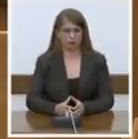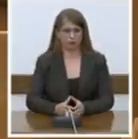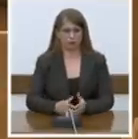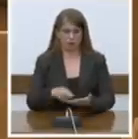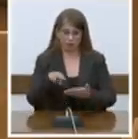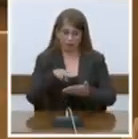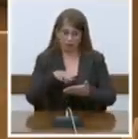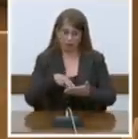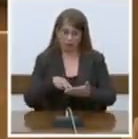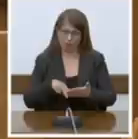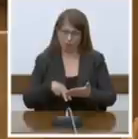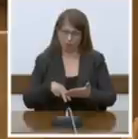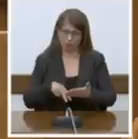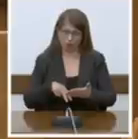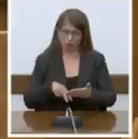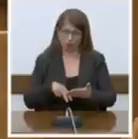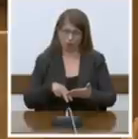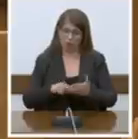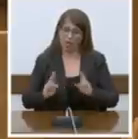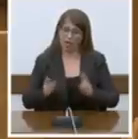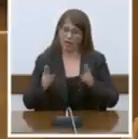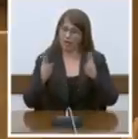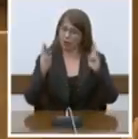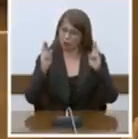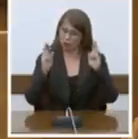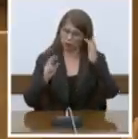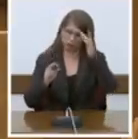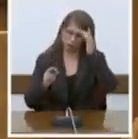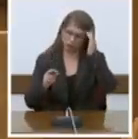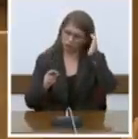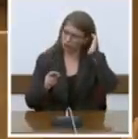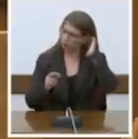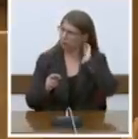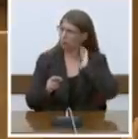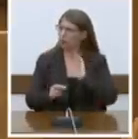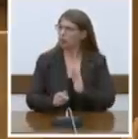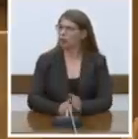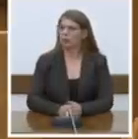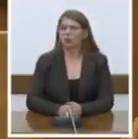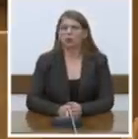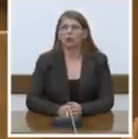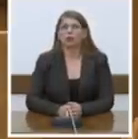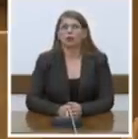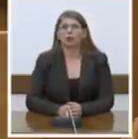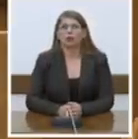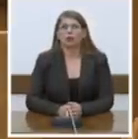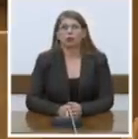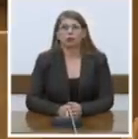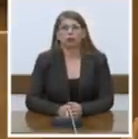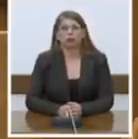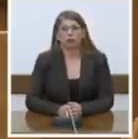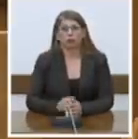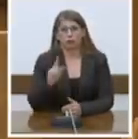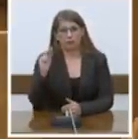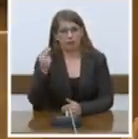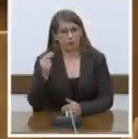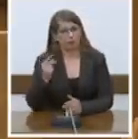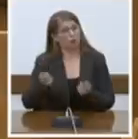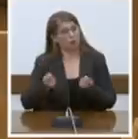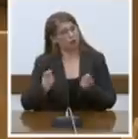διαβασμένους, ενεργούς, μία Βουλή στην οποία θα γίνεται, γιατί